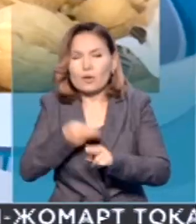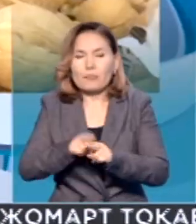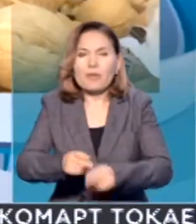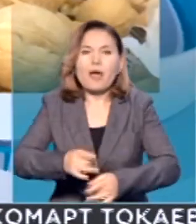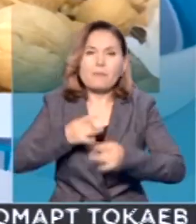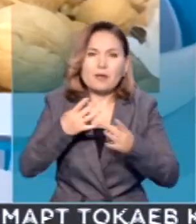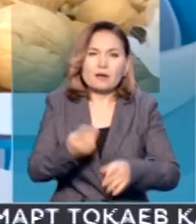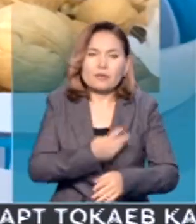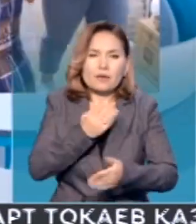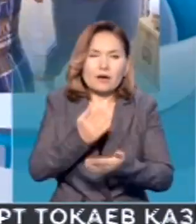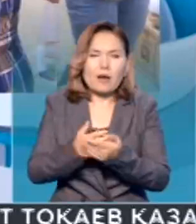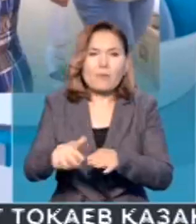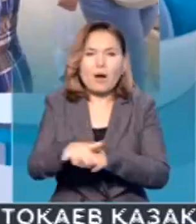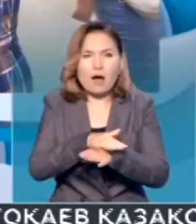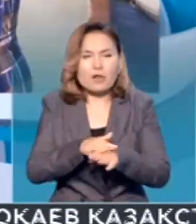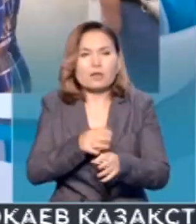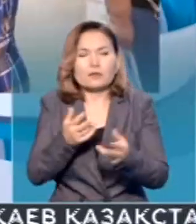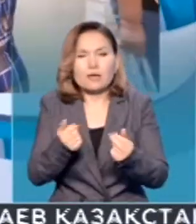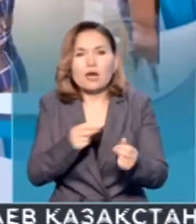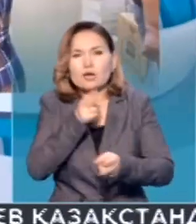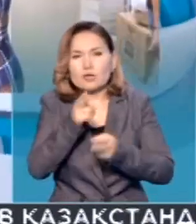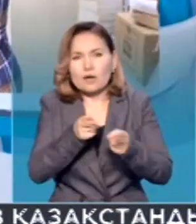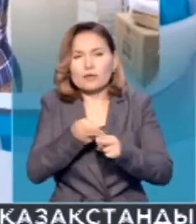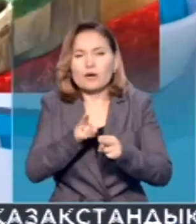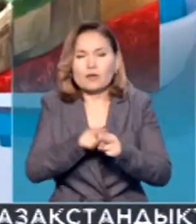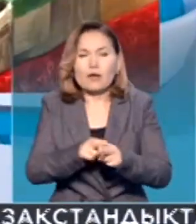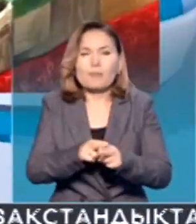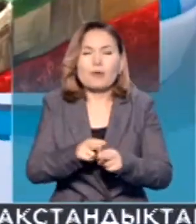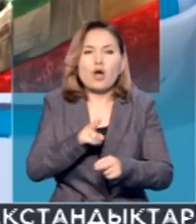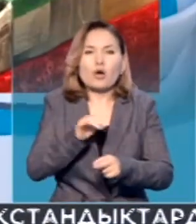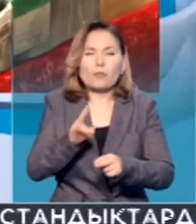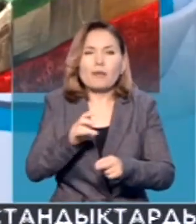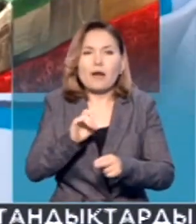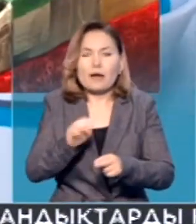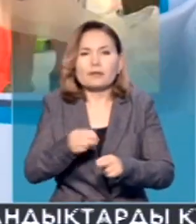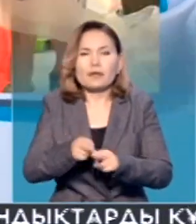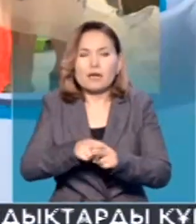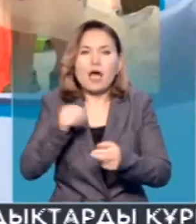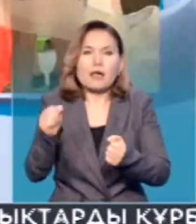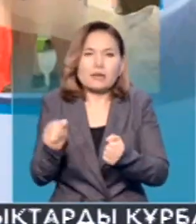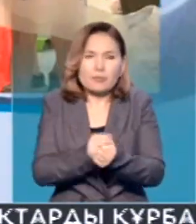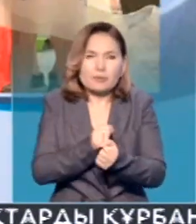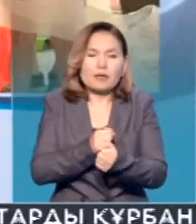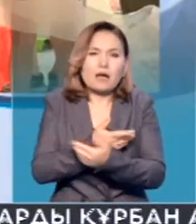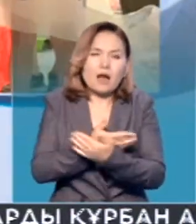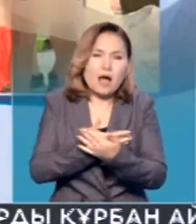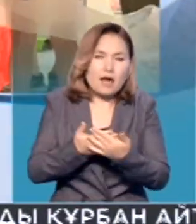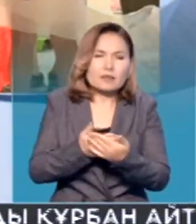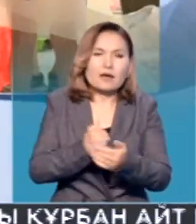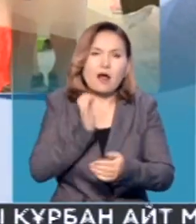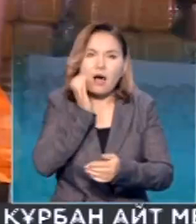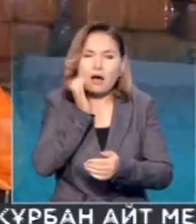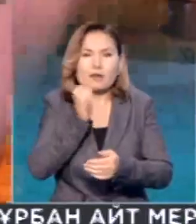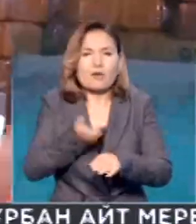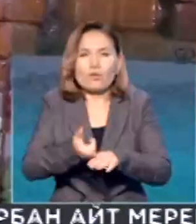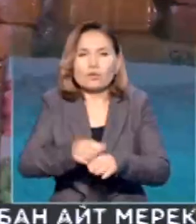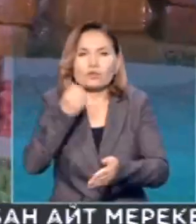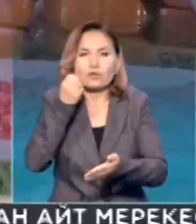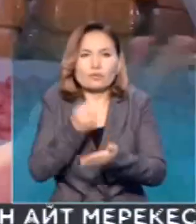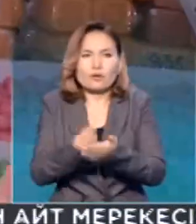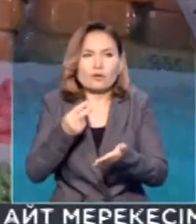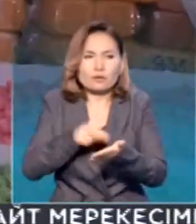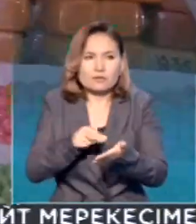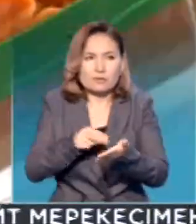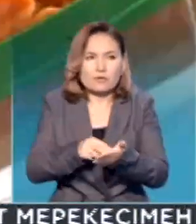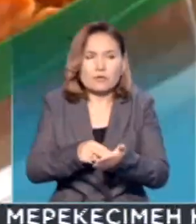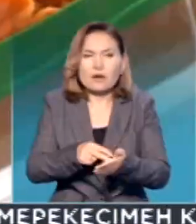сезілгенмен халықтың көңілі толмайтын жайттар да бар. Мысалы, Құрбан айт кезінде дастарханға қойылатын кептірілген жеміс-жидектер қымбаттаған. Мерекеге қарай